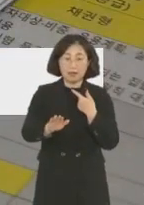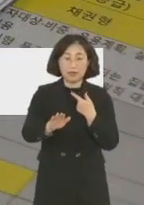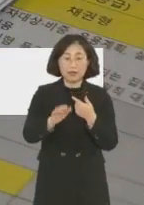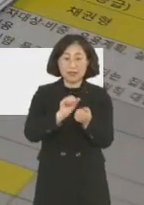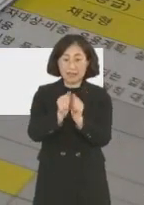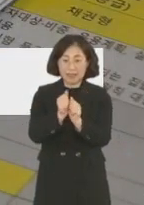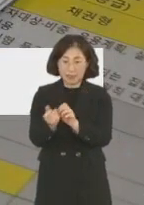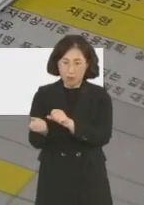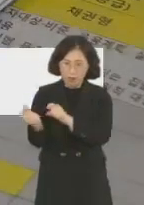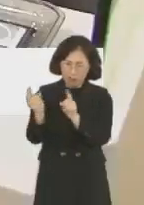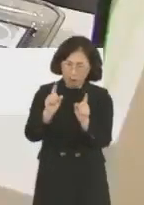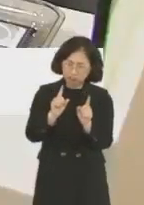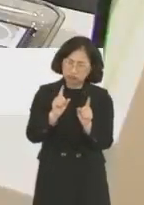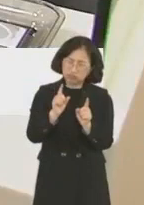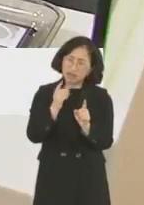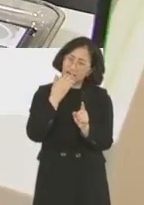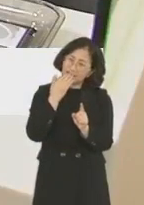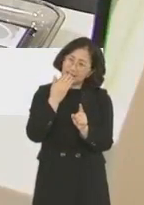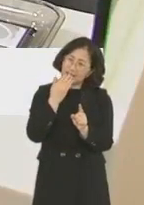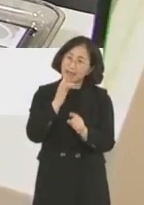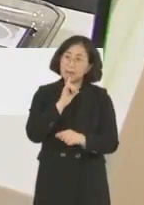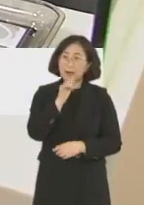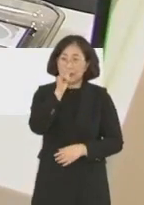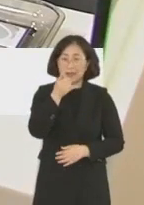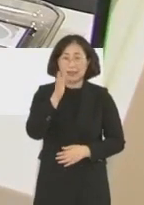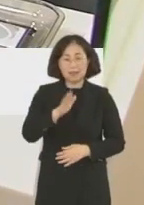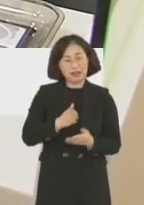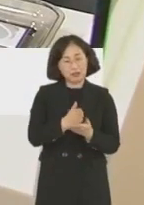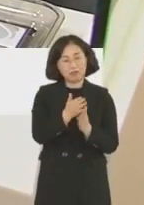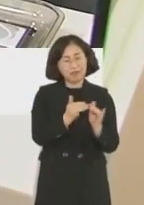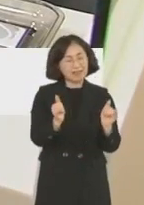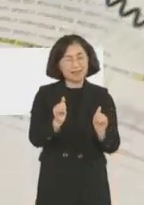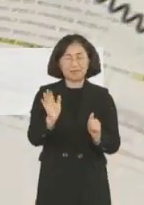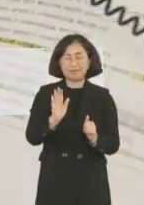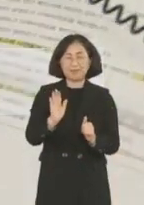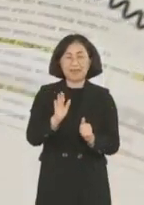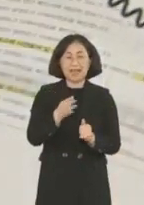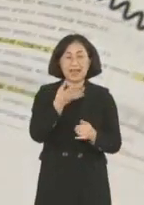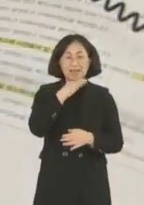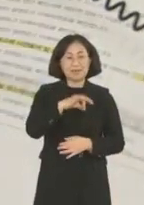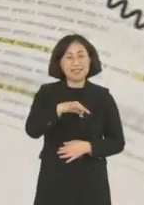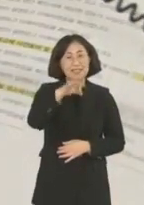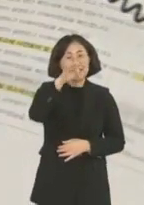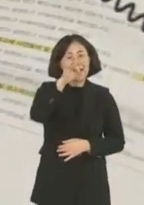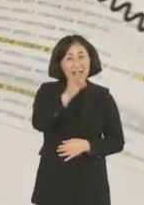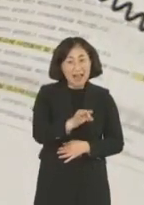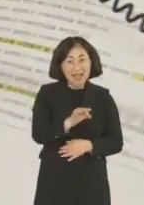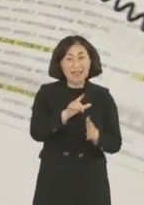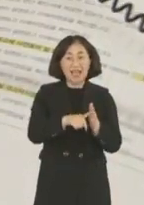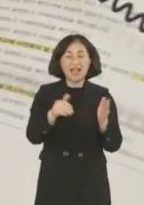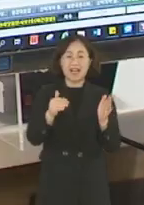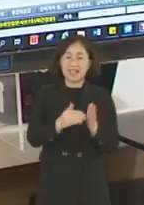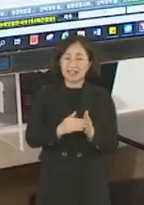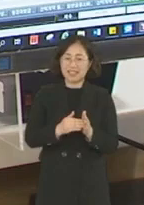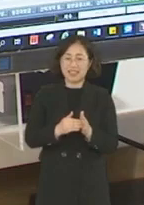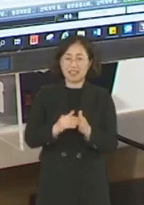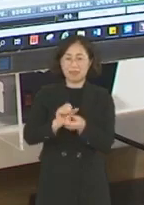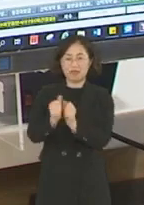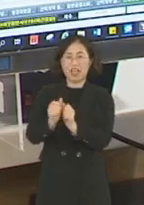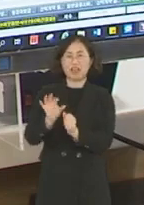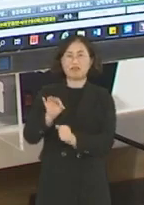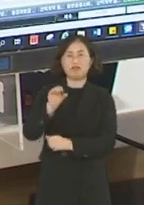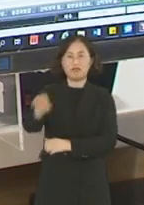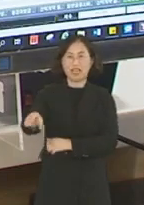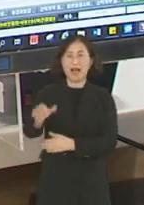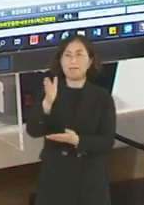증시 회복을 점치는 전망도 나와 있지만 전문가들은 금리 안정 하락기까지는 보수적 관점의